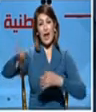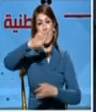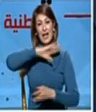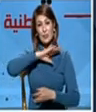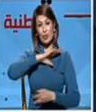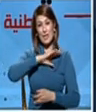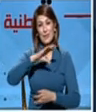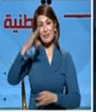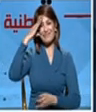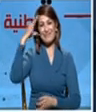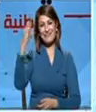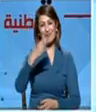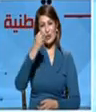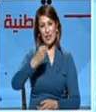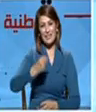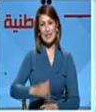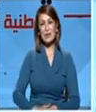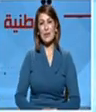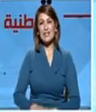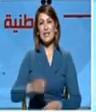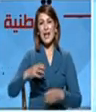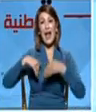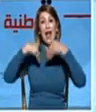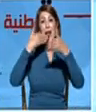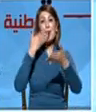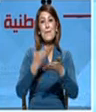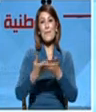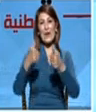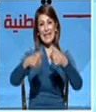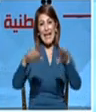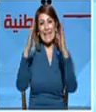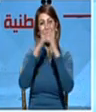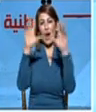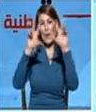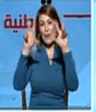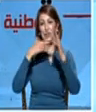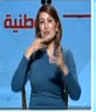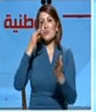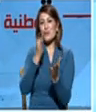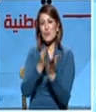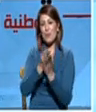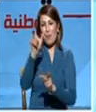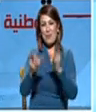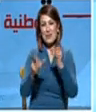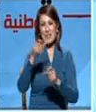شفنا ان يكون نذكر انه المواد من الخليج الوطنيه تصحيح بعد شويه